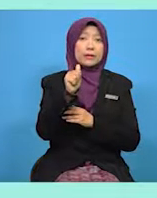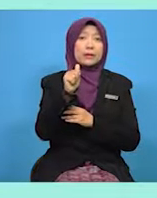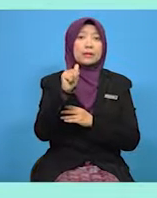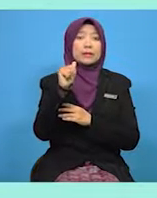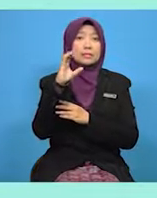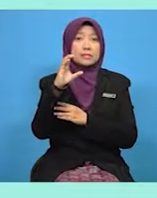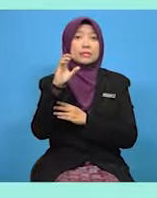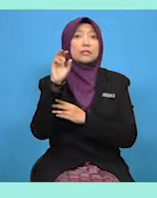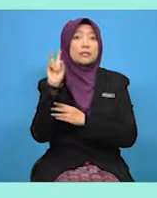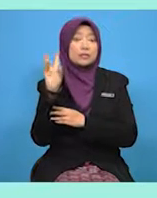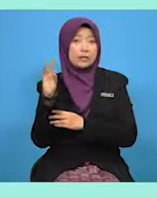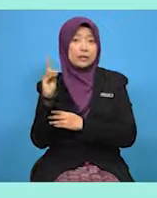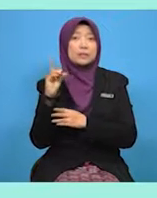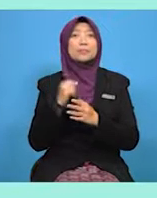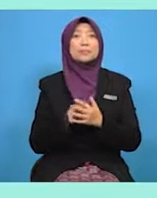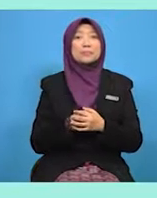sebanyak CD.